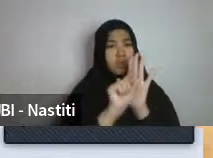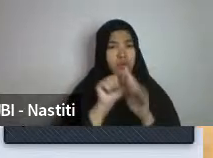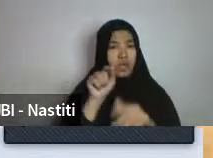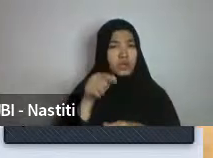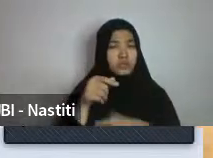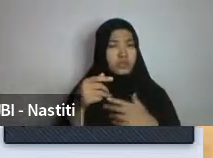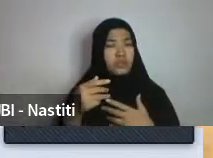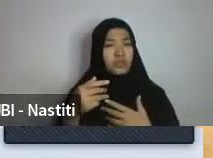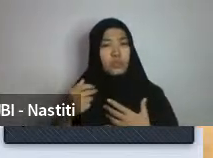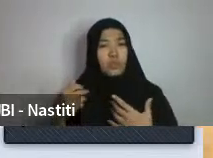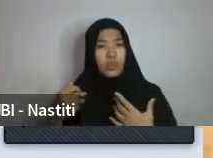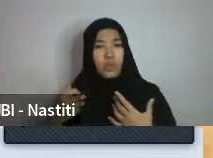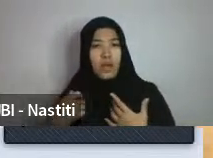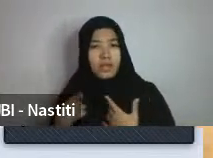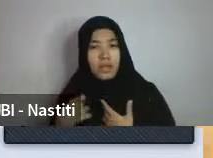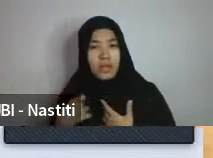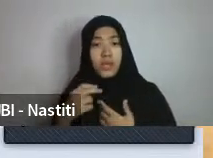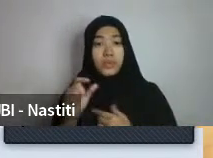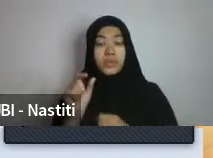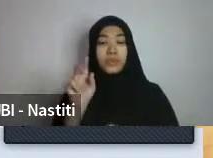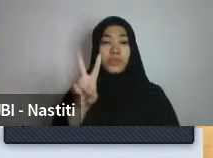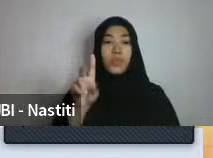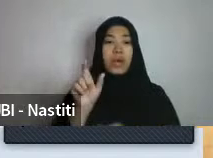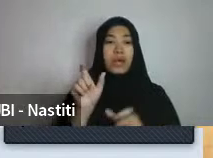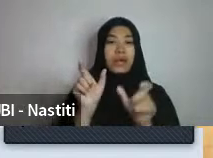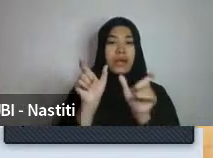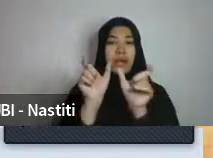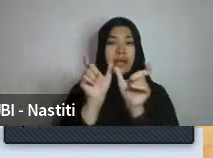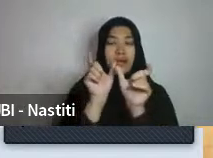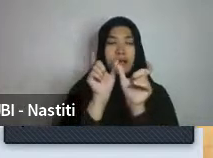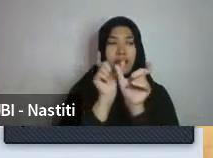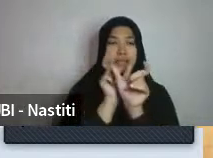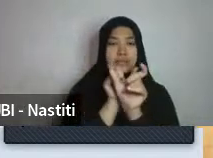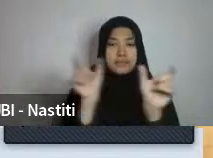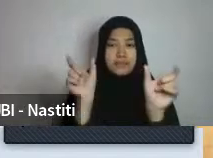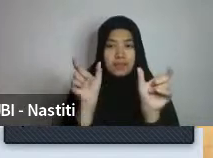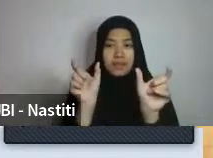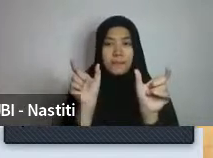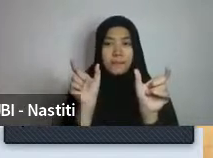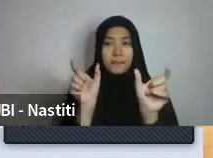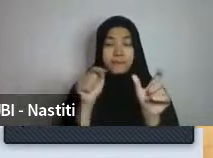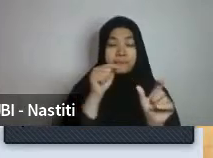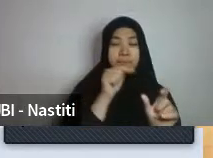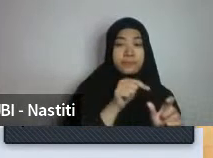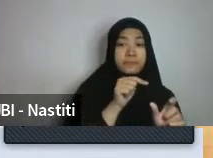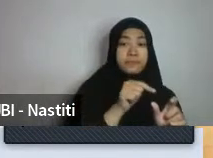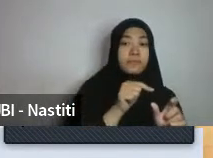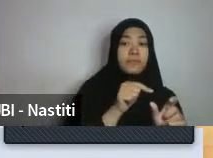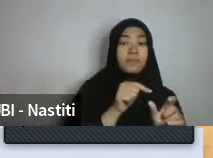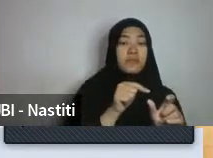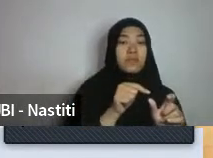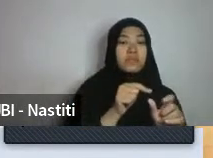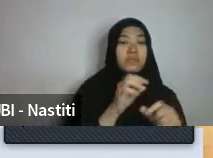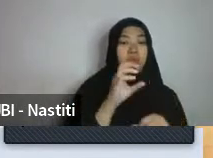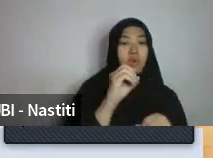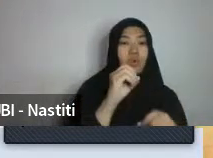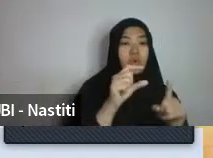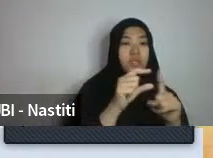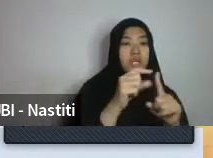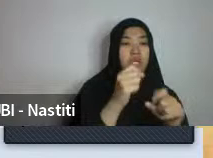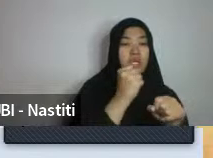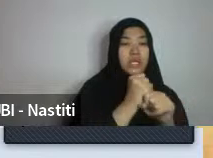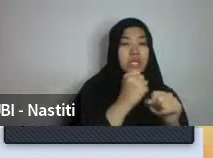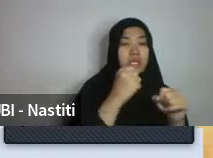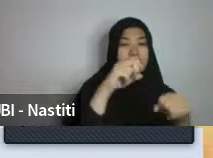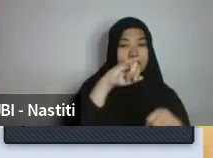istilah 2 ya, ODGJ dan ODMK. Jadi kalau ODGJ itu orang dengan gangguan jiwa, kalau ODMK